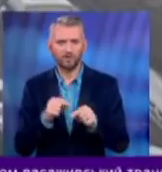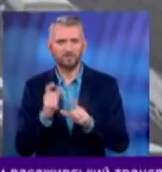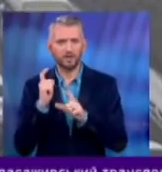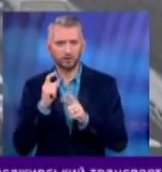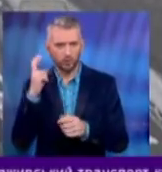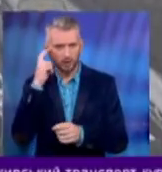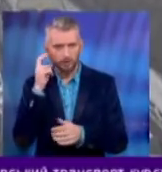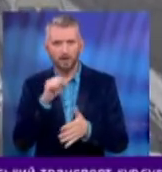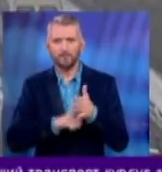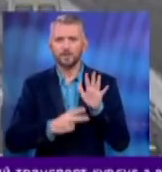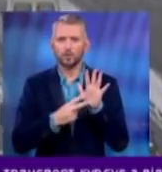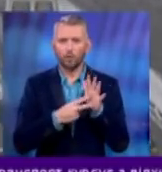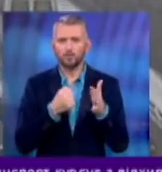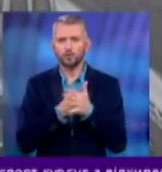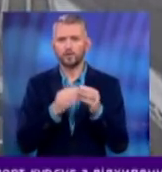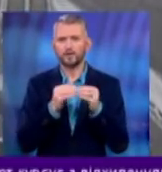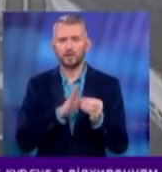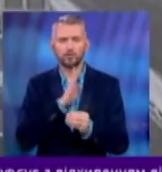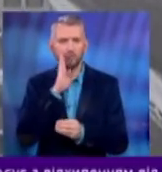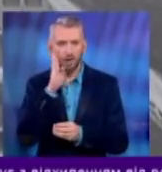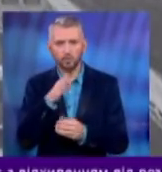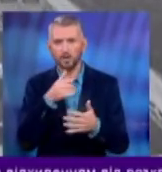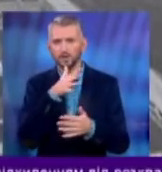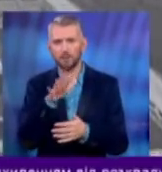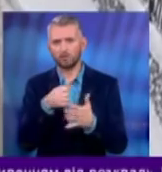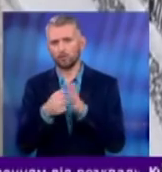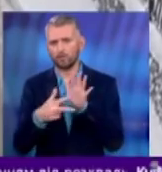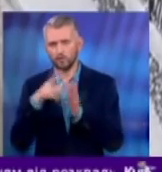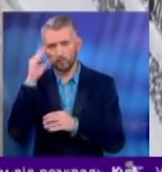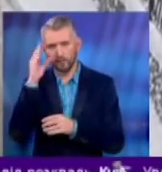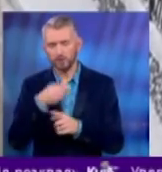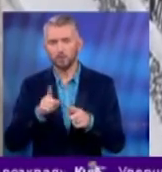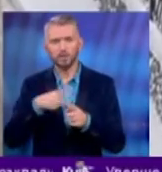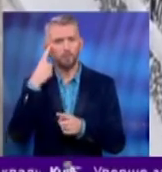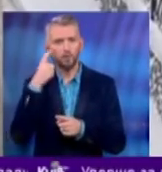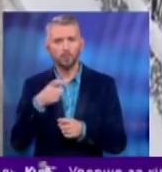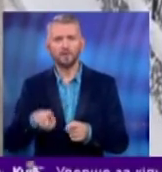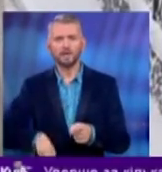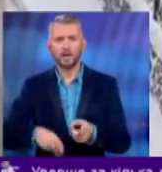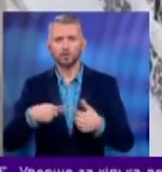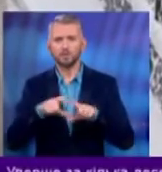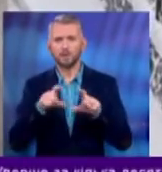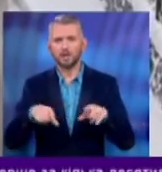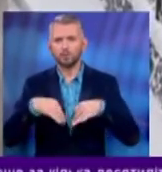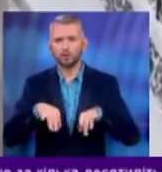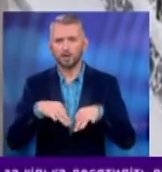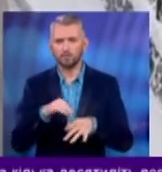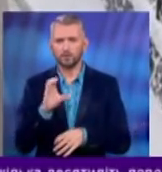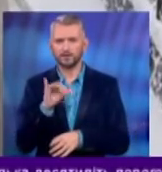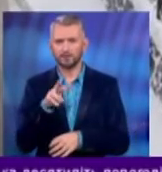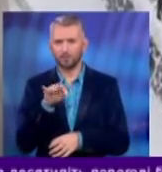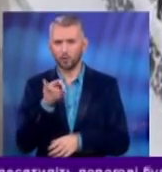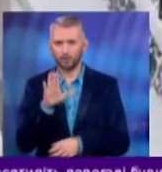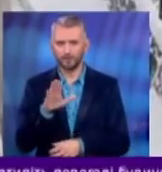Києва від 7 до 10 години ранку та з 5 до 8 вечора. Про це повідомив директор департаменту транспортної інфраструктури Сергій